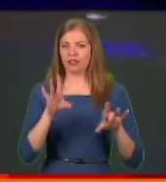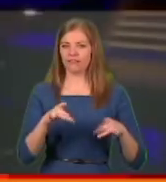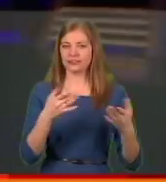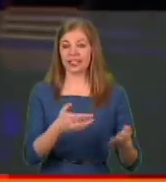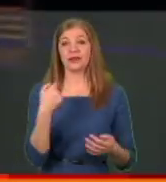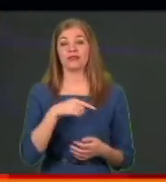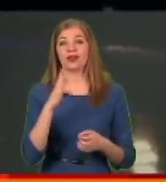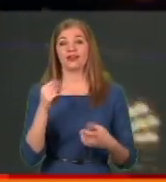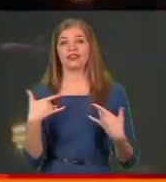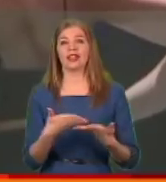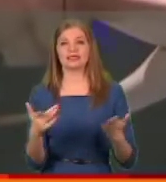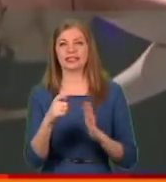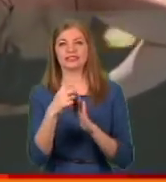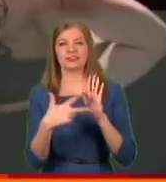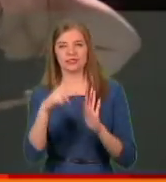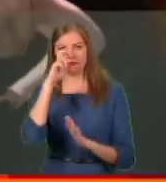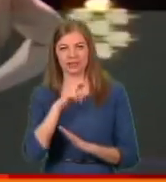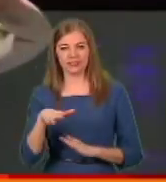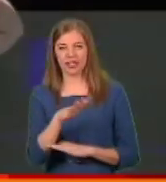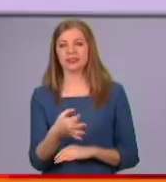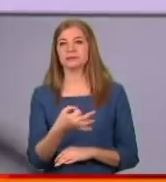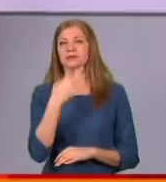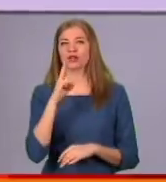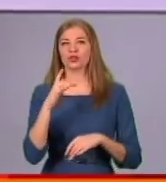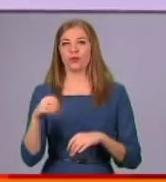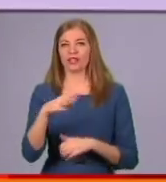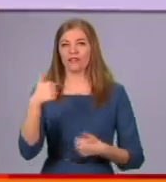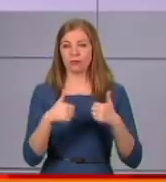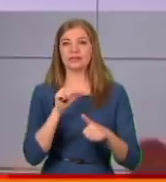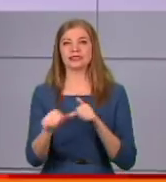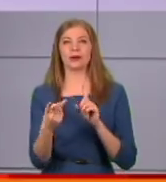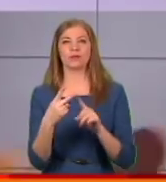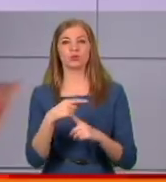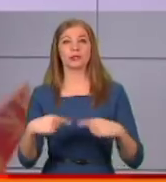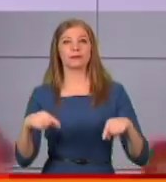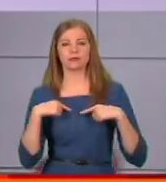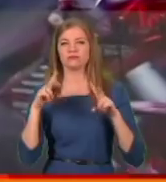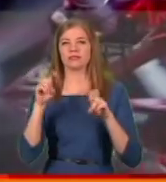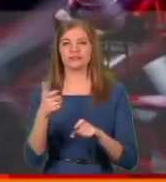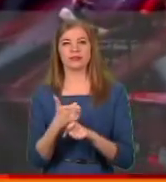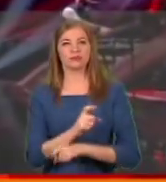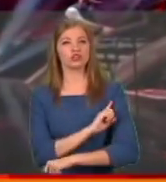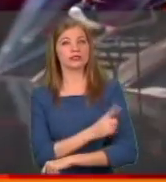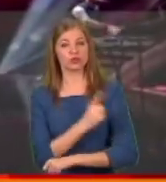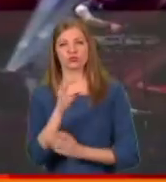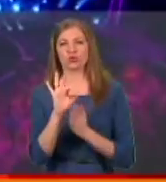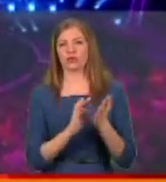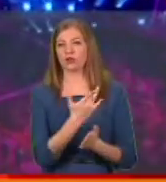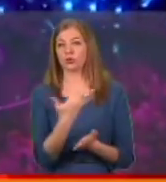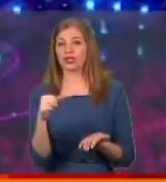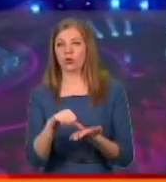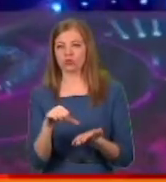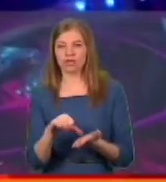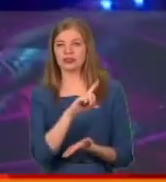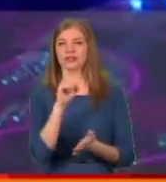На сцені співаки з 18 країн. Прихильники Євробачення саме другий півфінал називають сильнішим, бо одразу в кількох учасників,